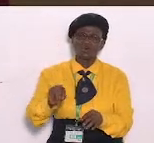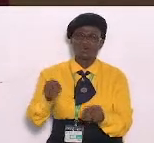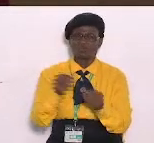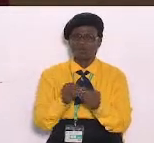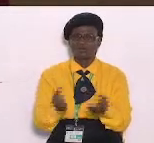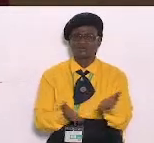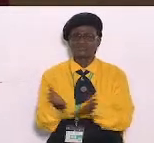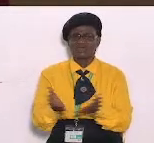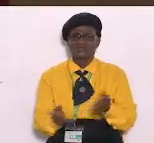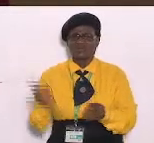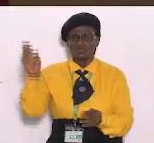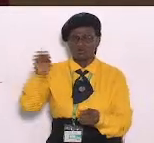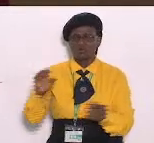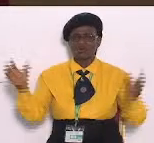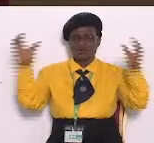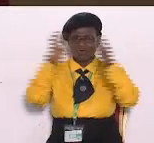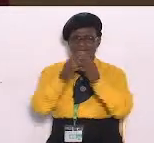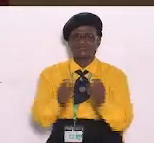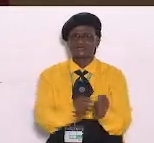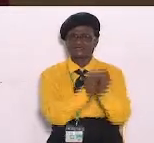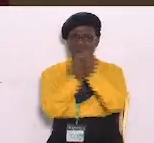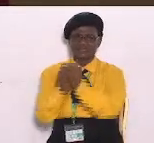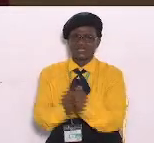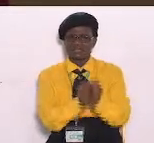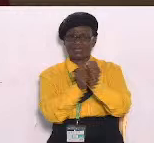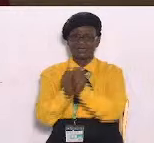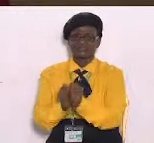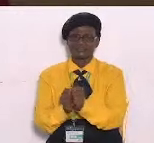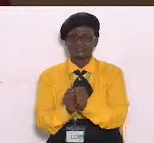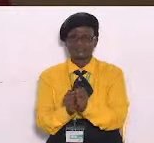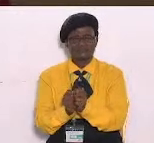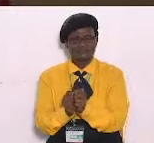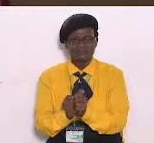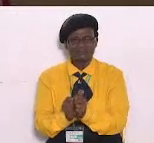l'église il n'aura plus des